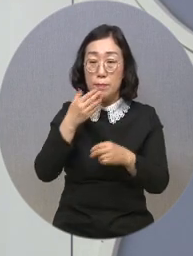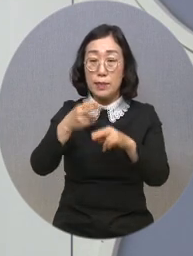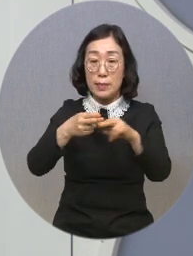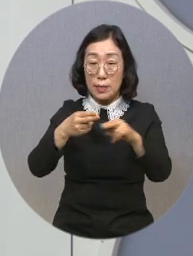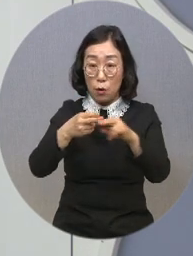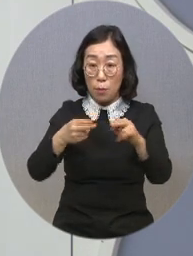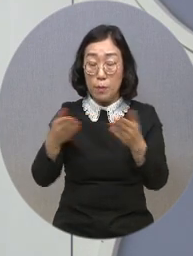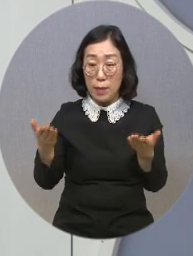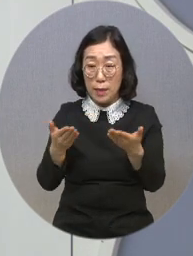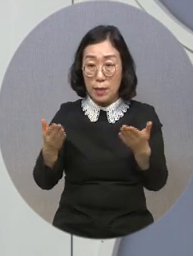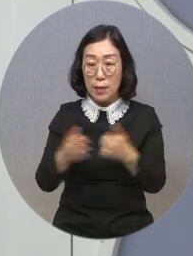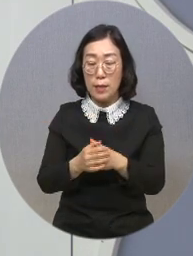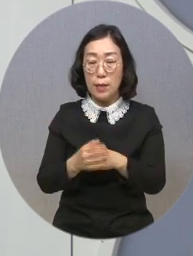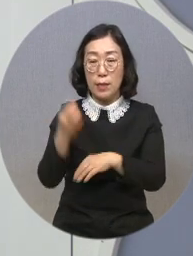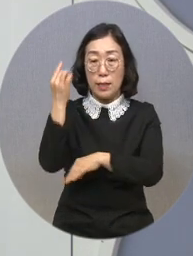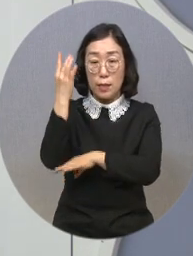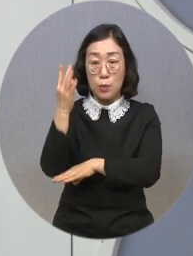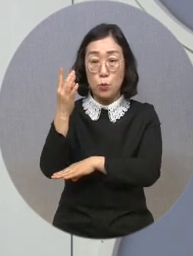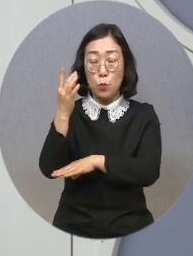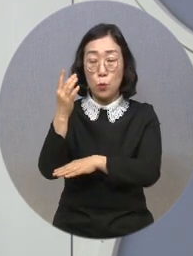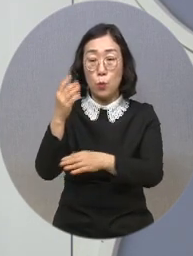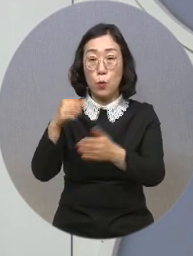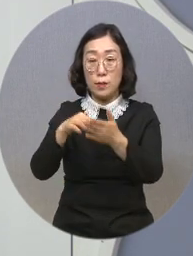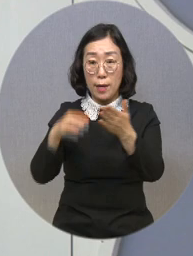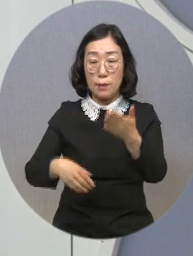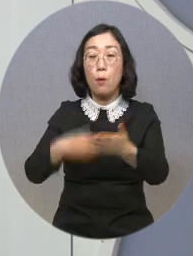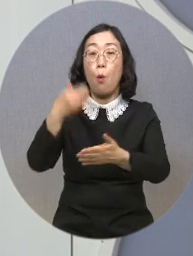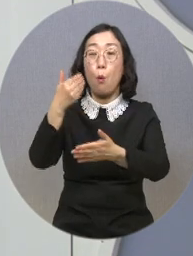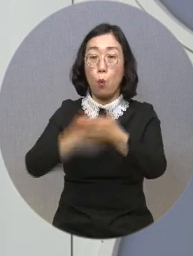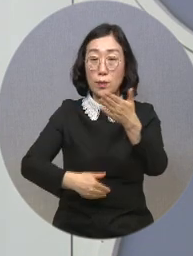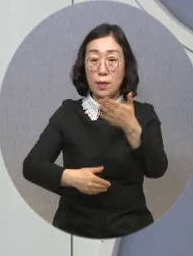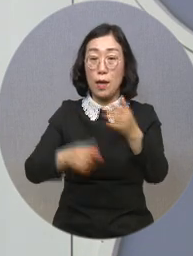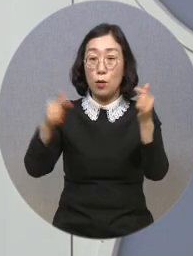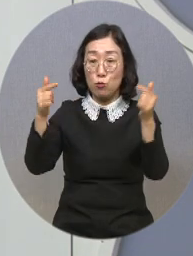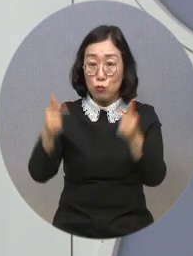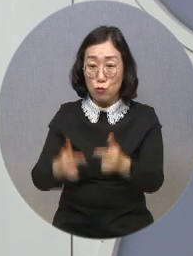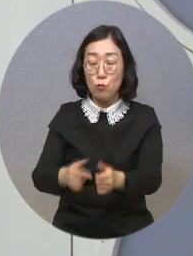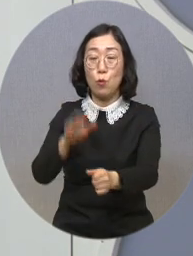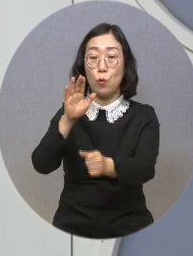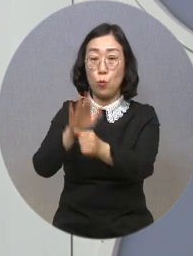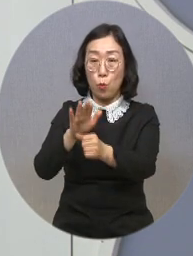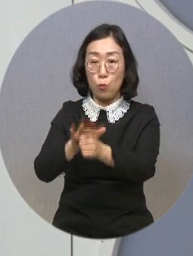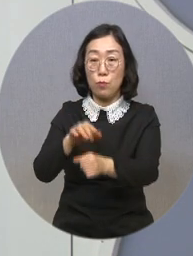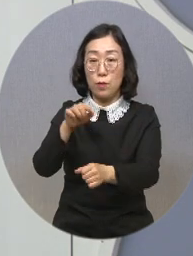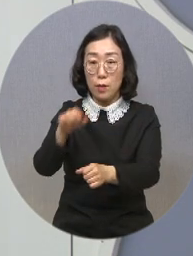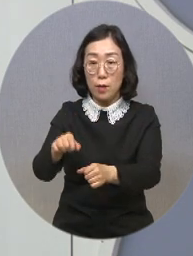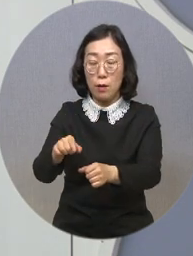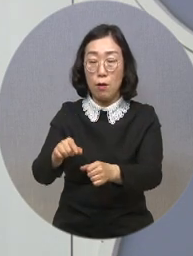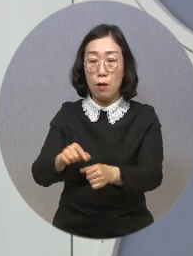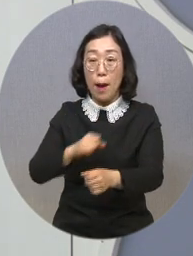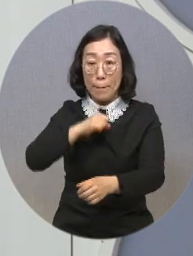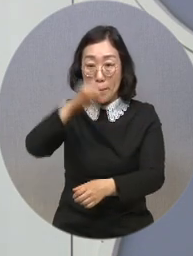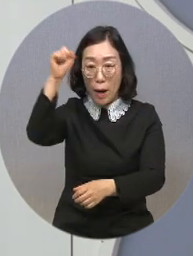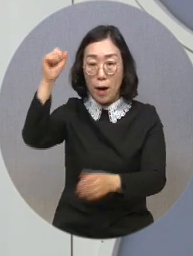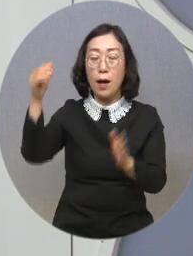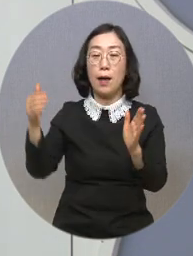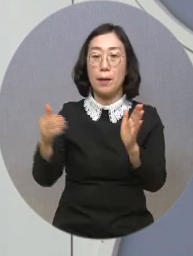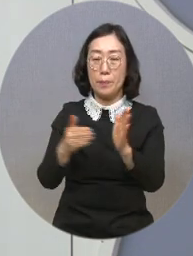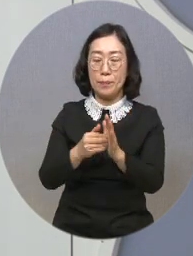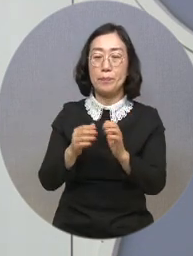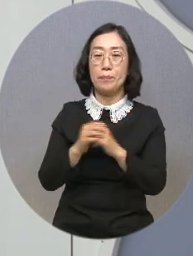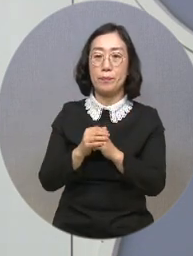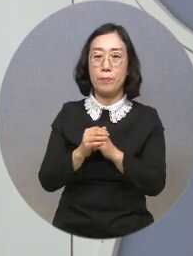대해서 기초세액 공제를 높여서 부담을 줄여드리는 그거를 이제 통과시킨 것이 이제 제